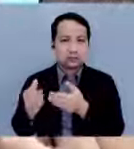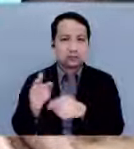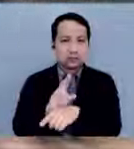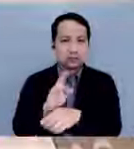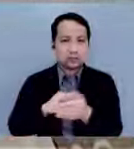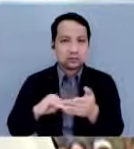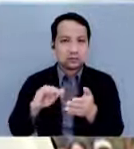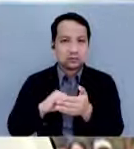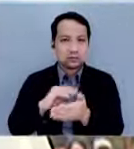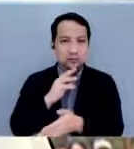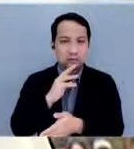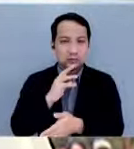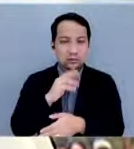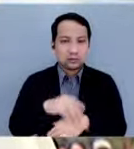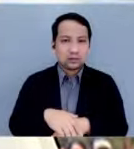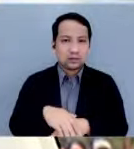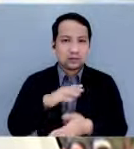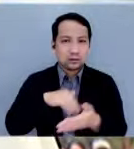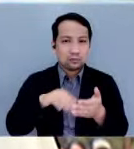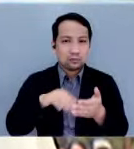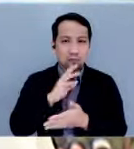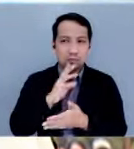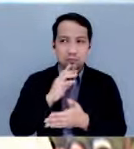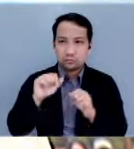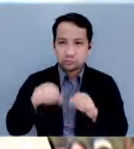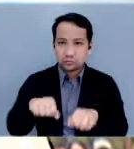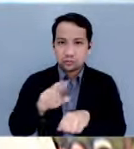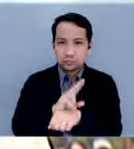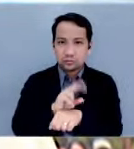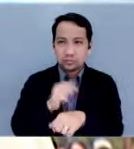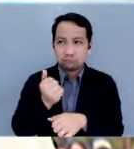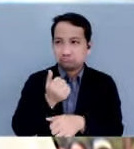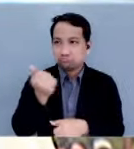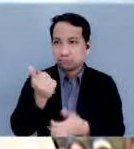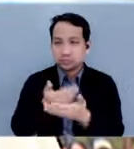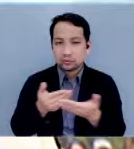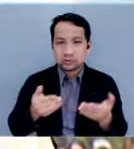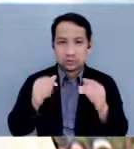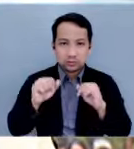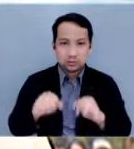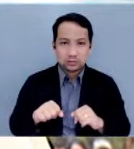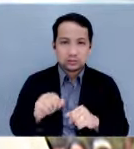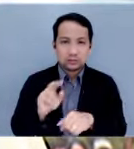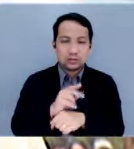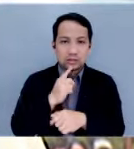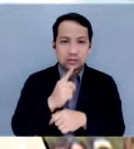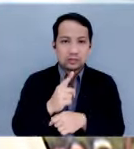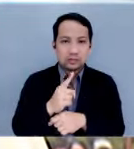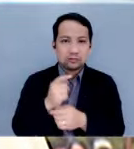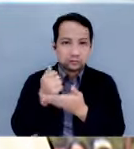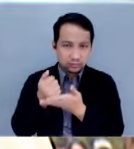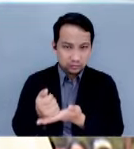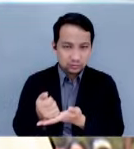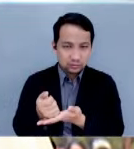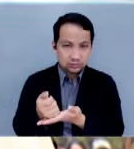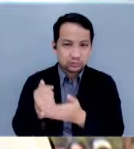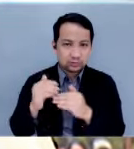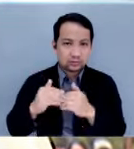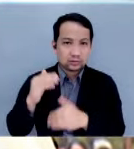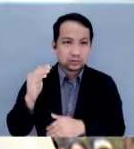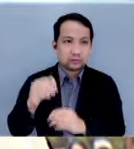tubig. Hanggat ang tubig po ay maaari pang magamit sa iba pang mga bagay, gawin po nito para po makatulong po sa patuloy po na pagkakaroon